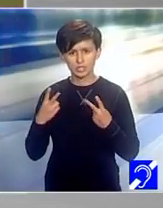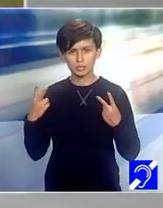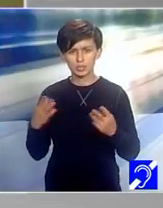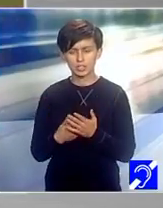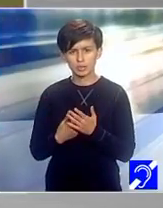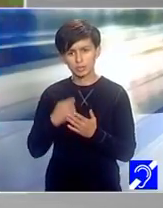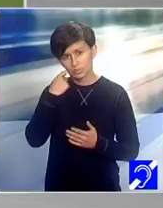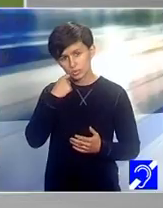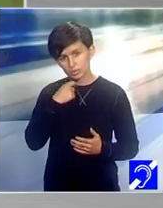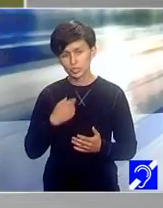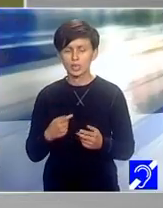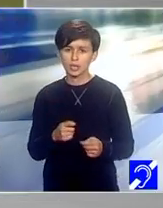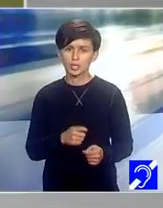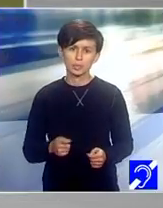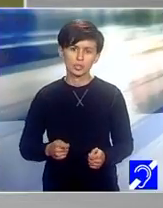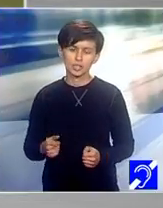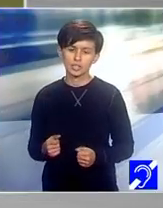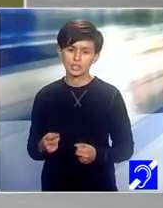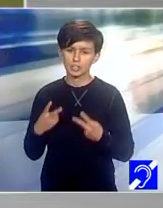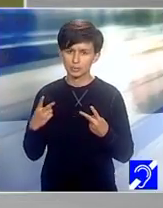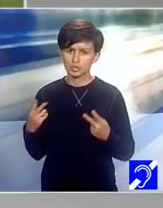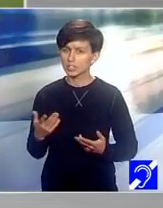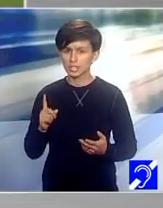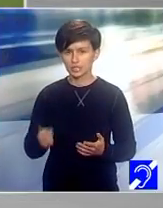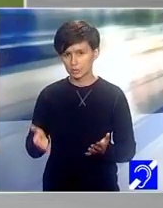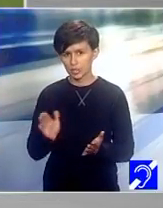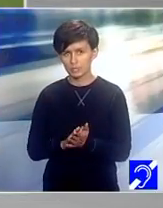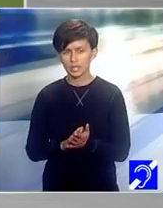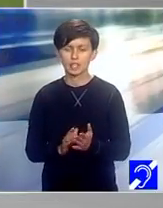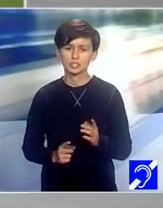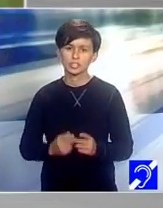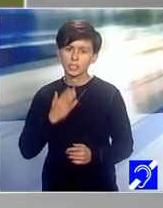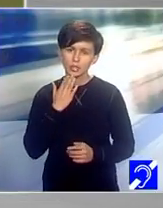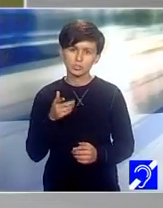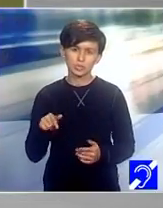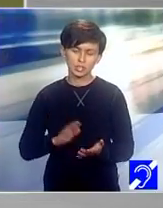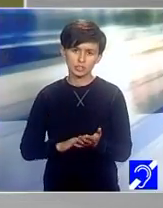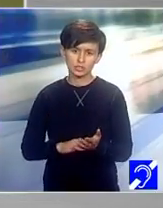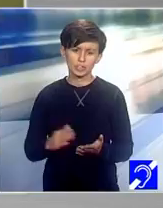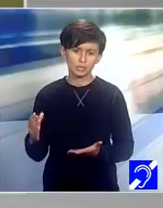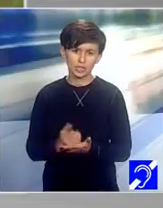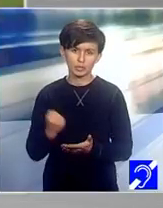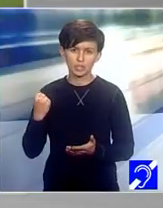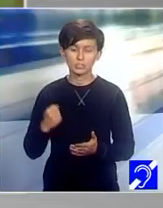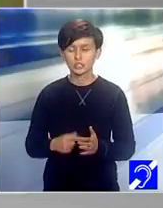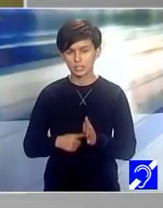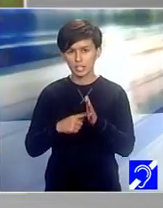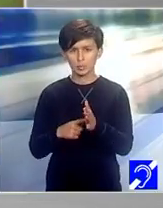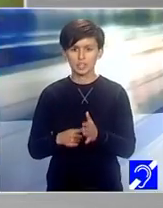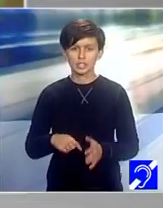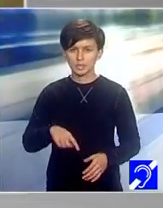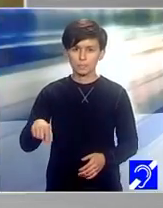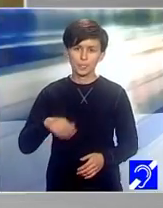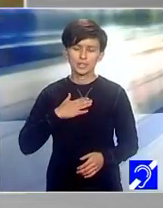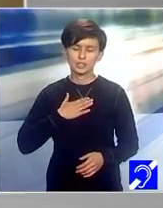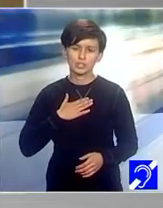Cluj-Napoca, niște proiecte vitale care trebuiau puse în aplicare și datorită acestui fapt am reușit să le punem pe tapet și avem practic